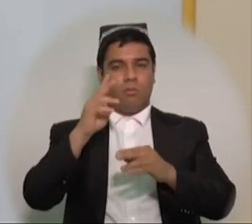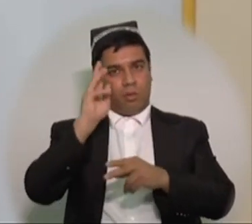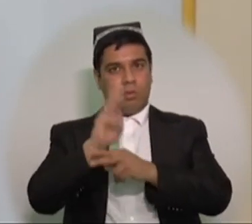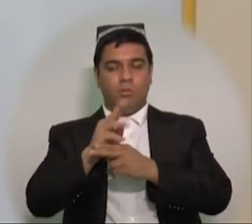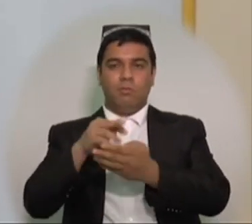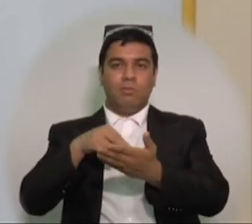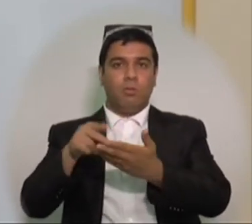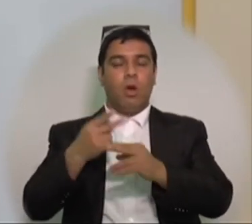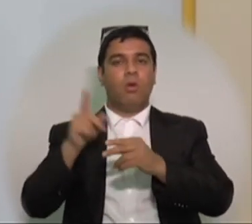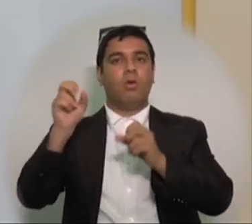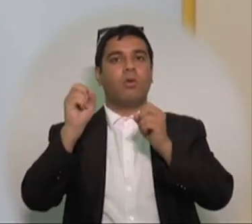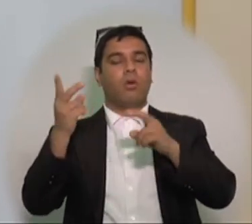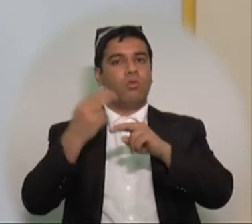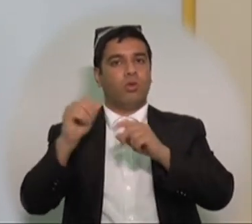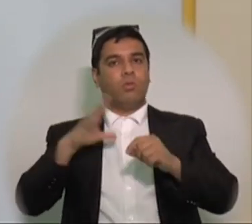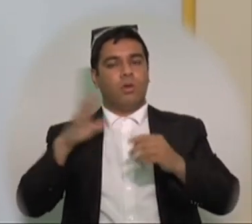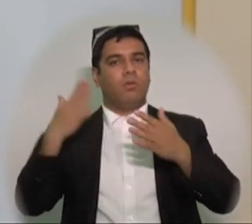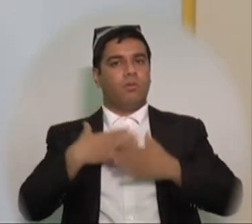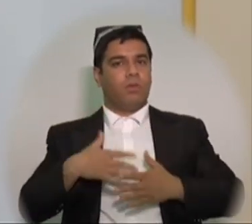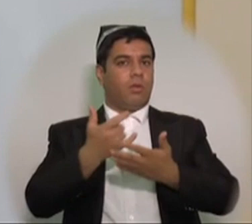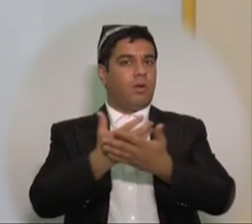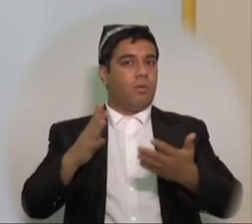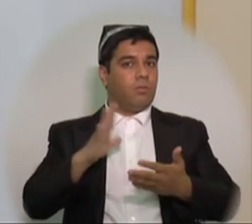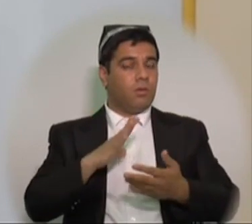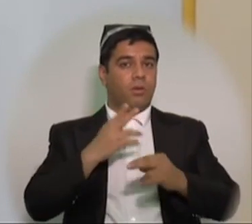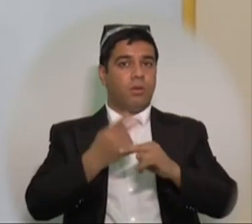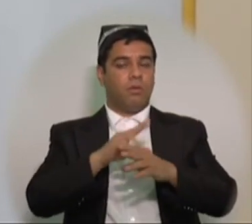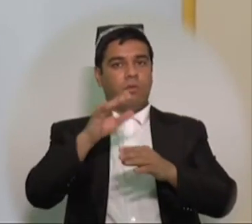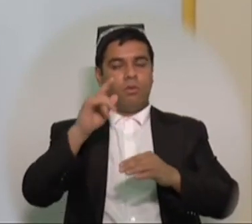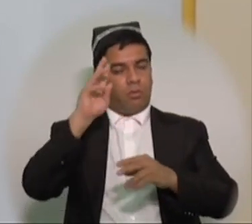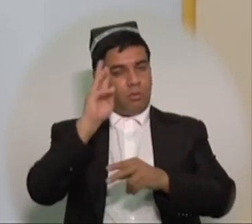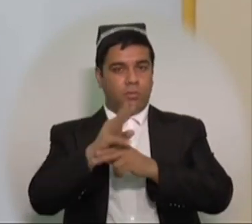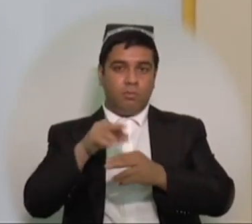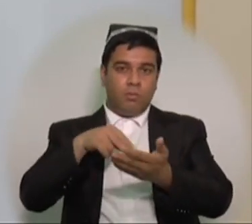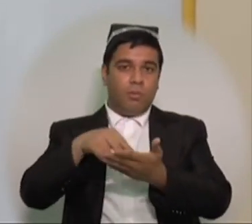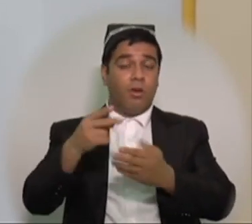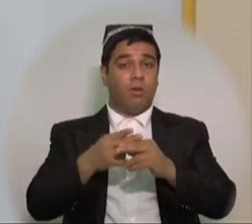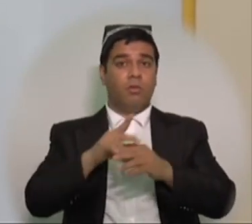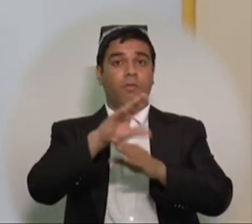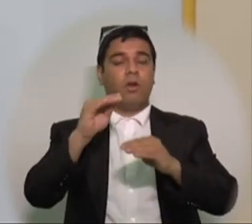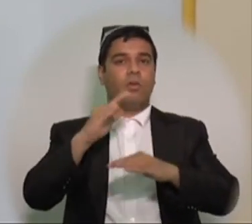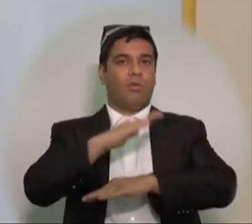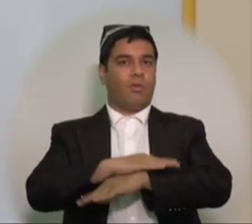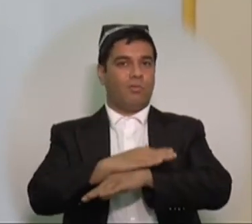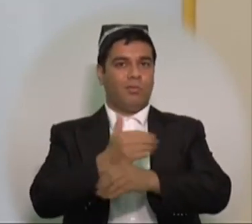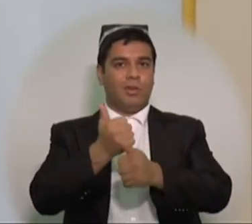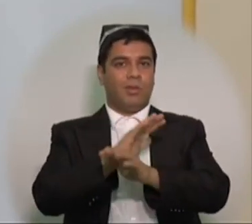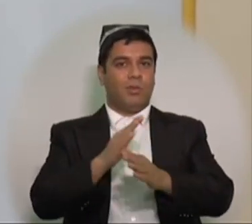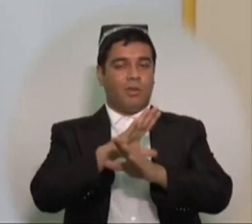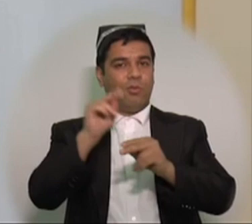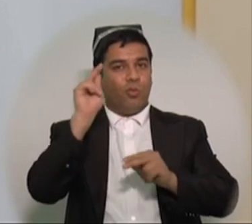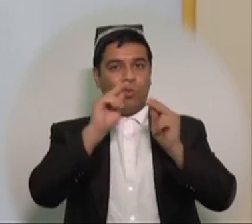Bunlarını kabul kılışta tayarmazdır bunlar. Degen hayaller yok. Çünkü bana şu adablarını organmadan o şu adamlar.